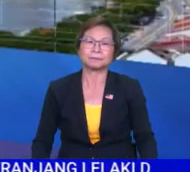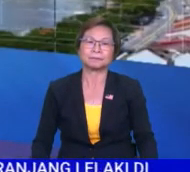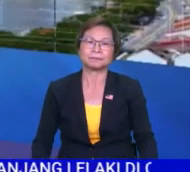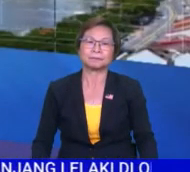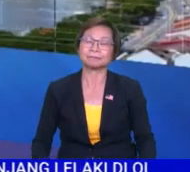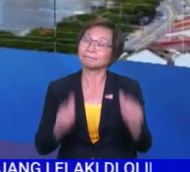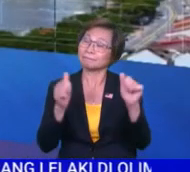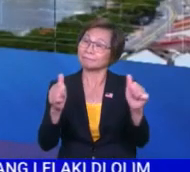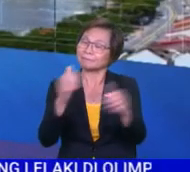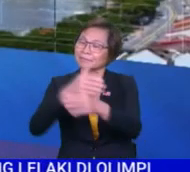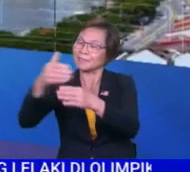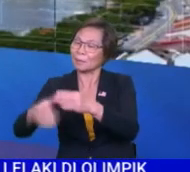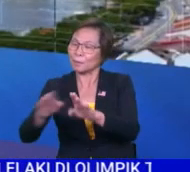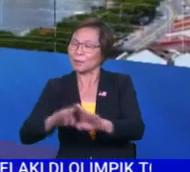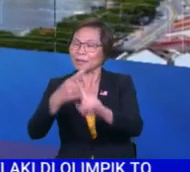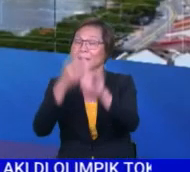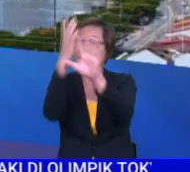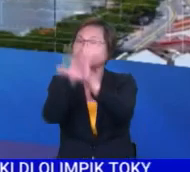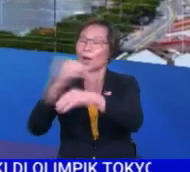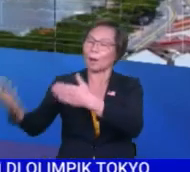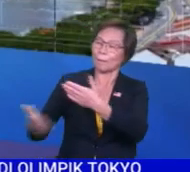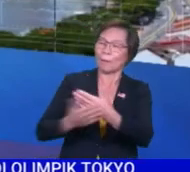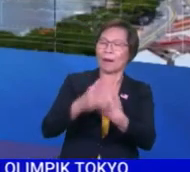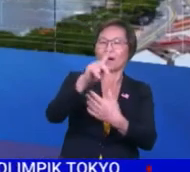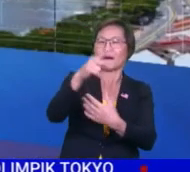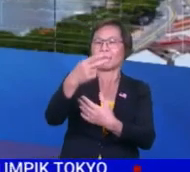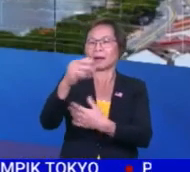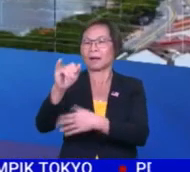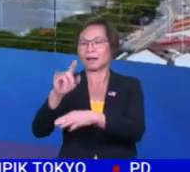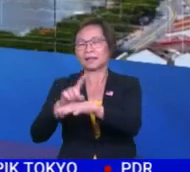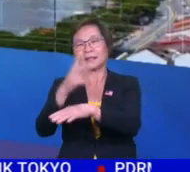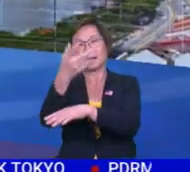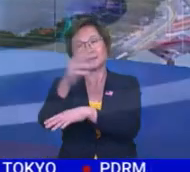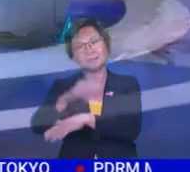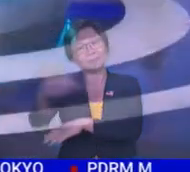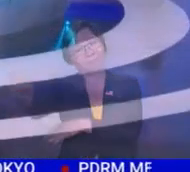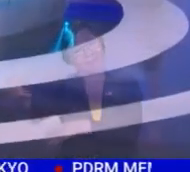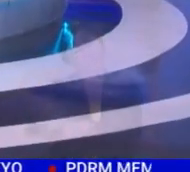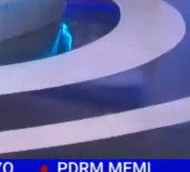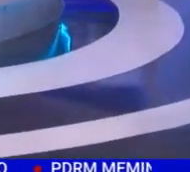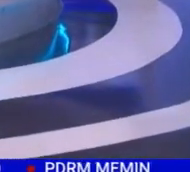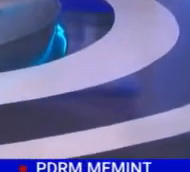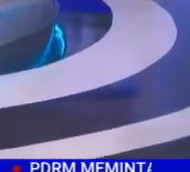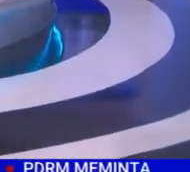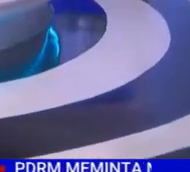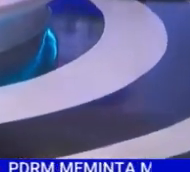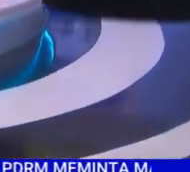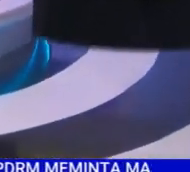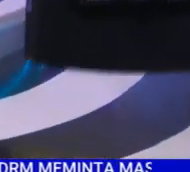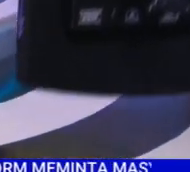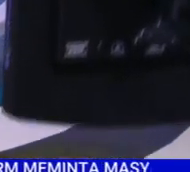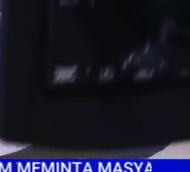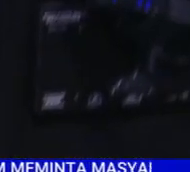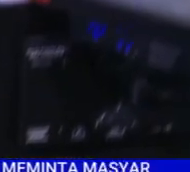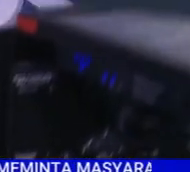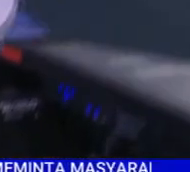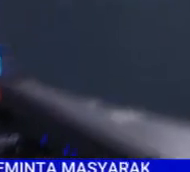Hai guys dari sekian berita dari Serawak kita kembali bersama Kai di angkasa Puri silahkan Kai B supresi Muba di